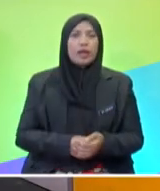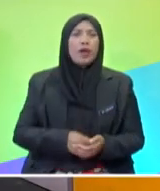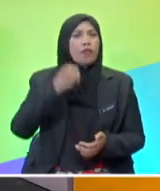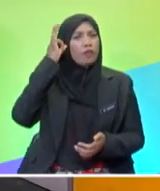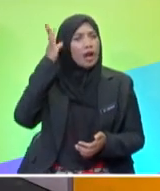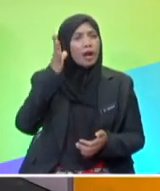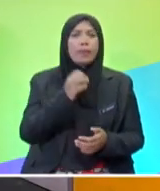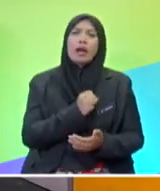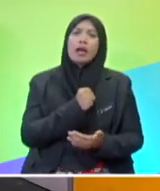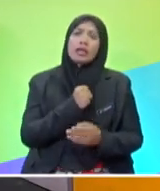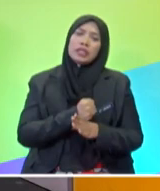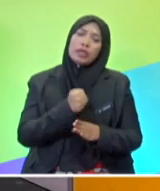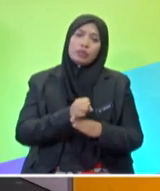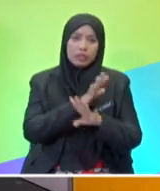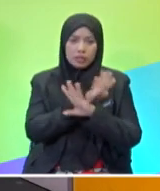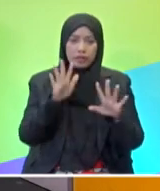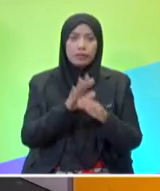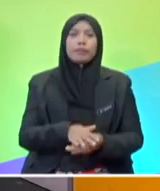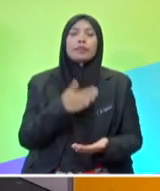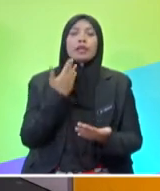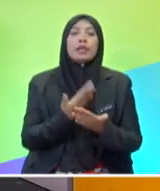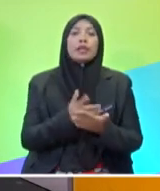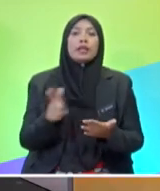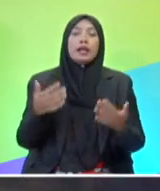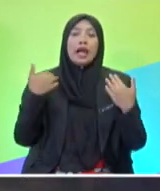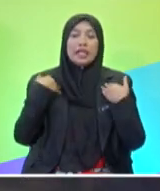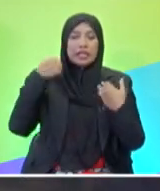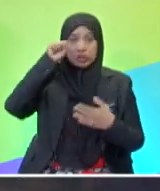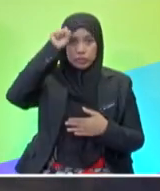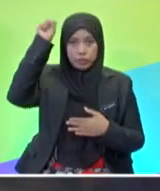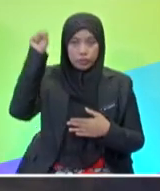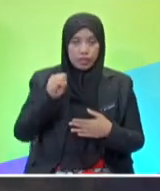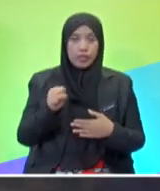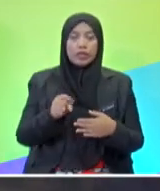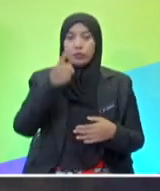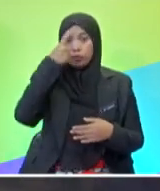apa Ustazah terangkan tadi? Betul. Ya, baiklah. Kita ada soalan untuk anak murid kita.